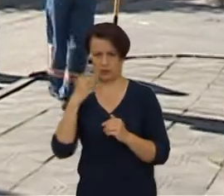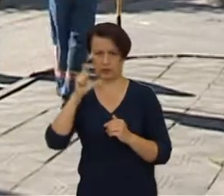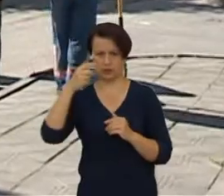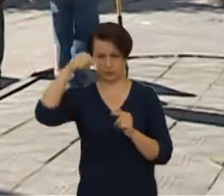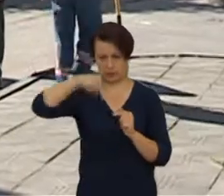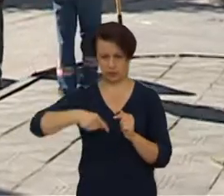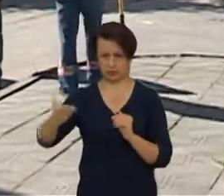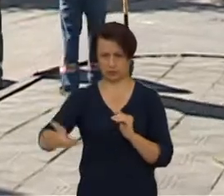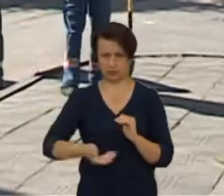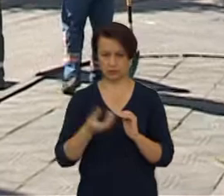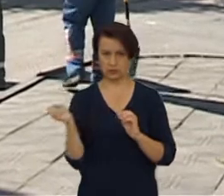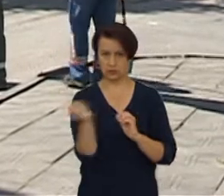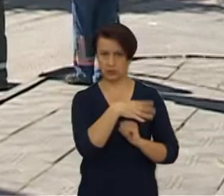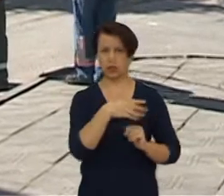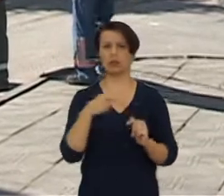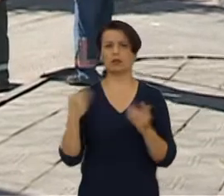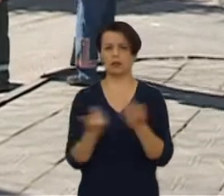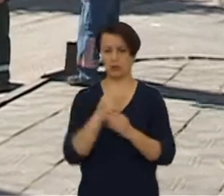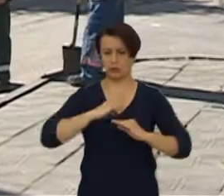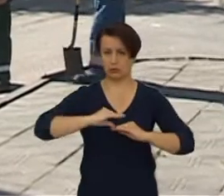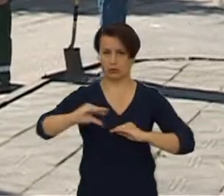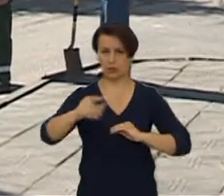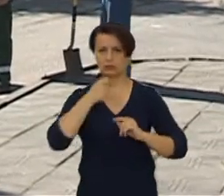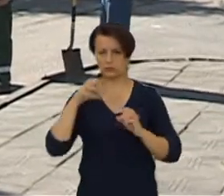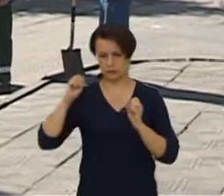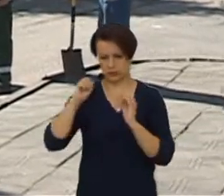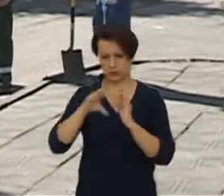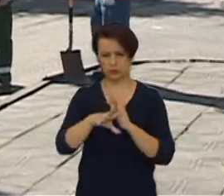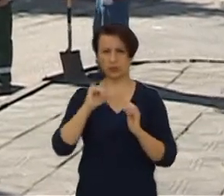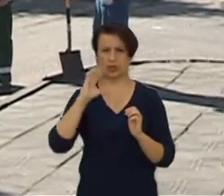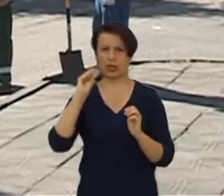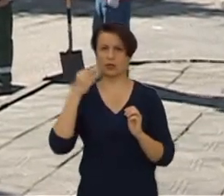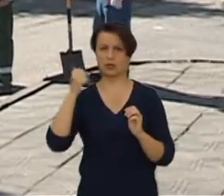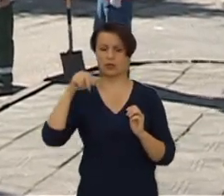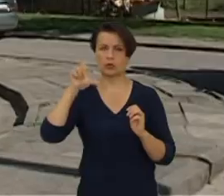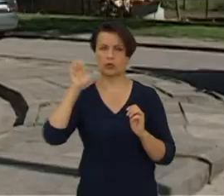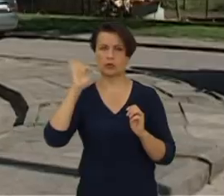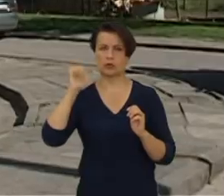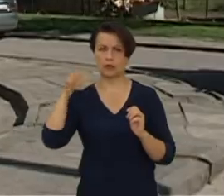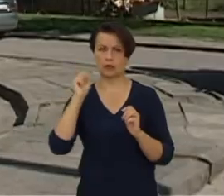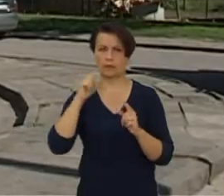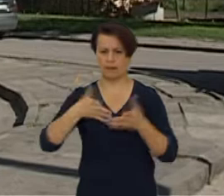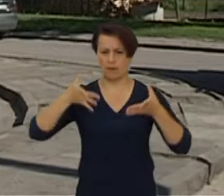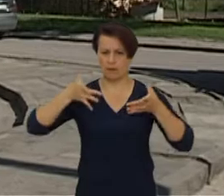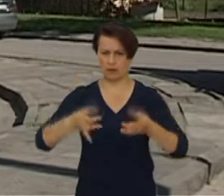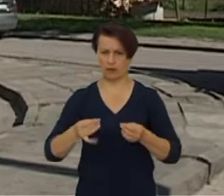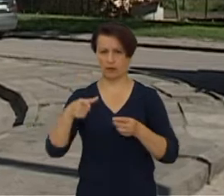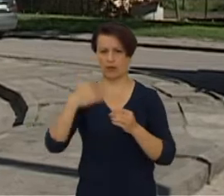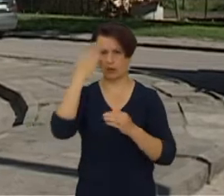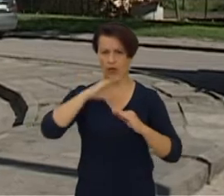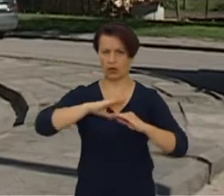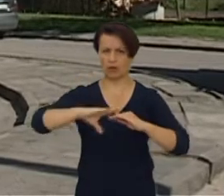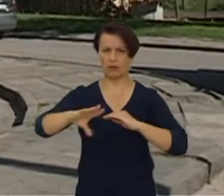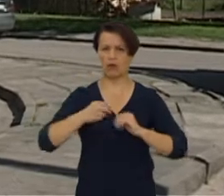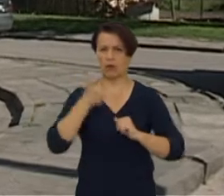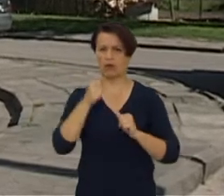gilio ir dedam naują dangą. Viskas. Išpučiam emulsiją, kuri prilipina tą asfaltą, kad duoda